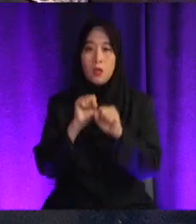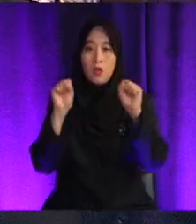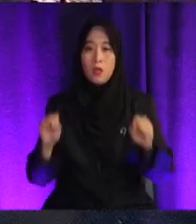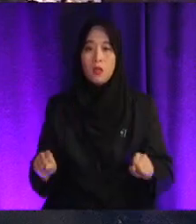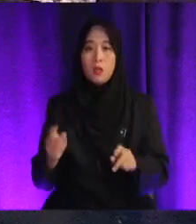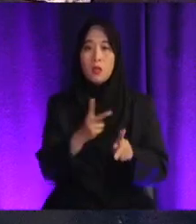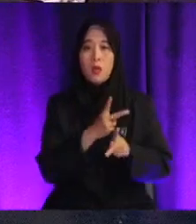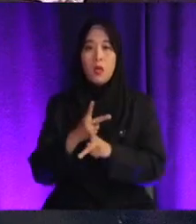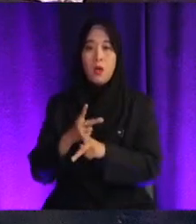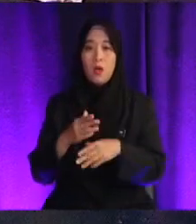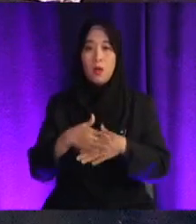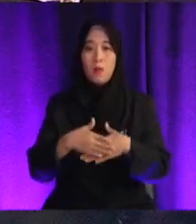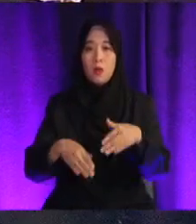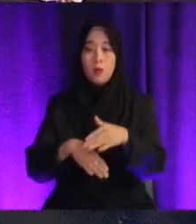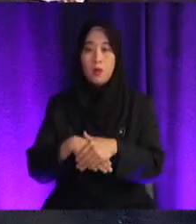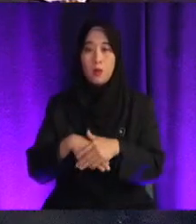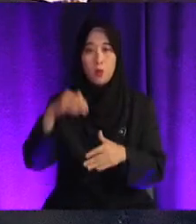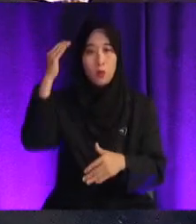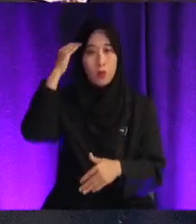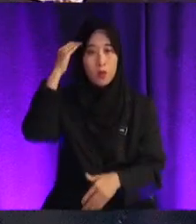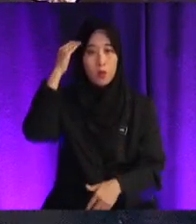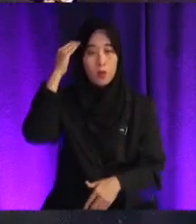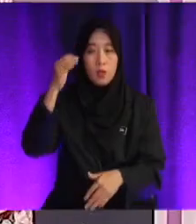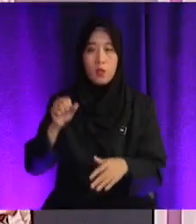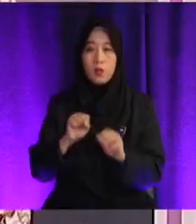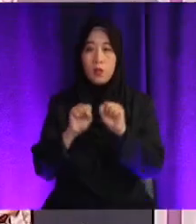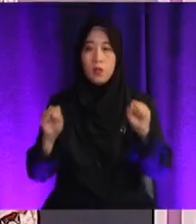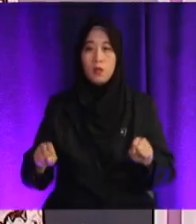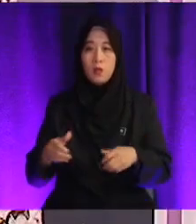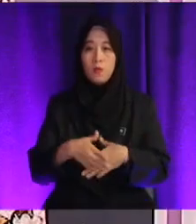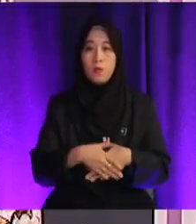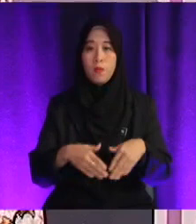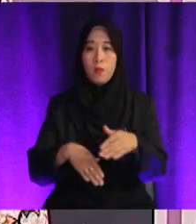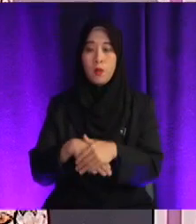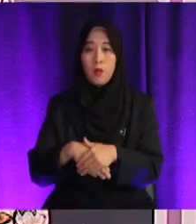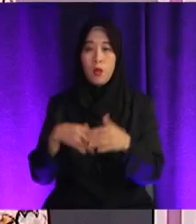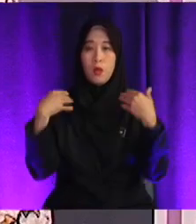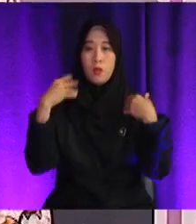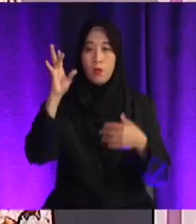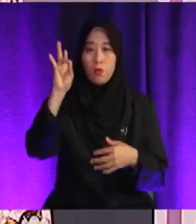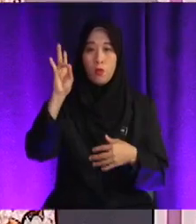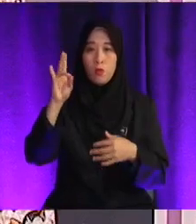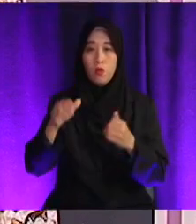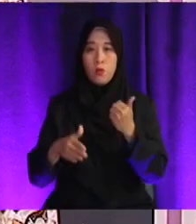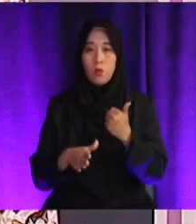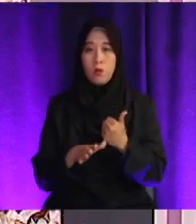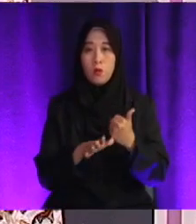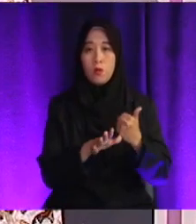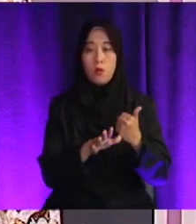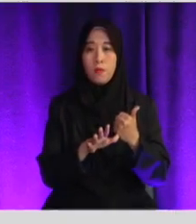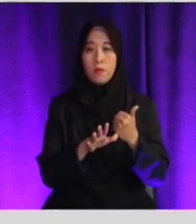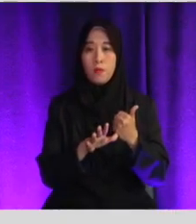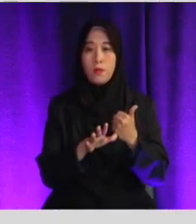untuk pengetahuan kita refresh balik, sistem kawalan manual ada 7 komponen. Yang pertama sekali adalah